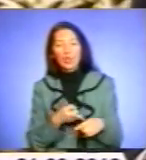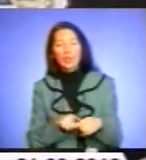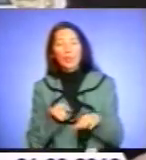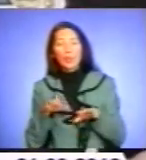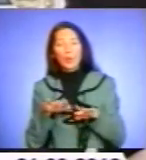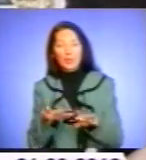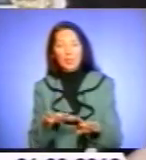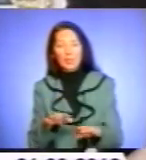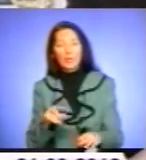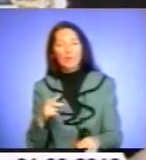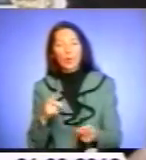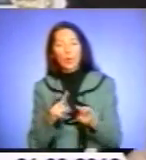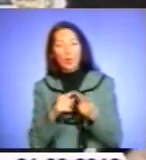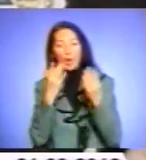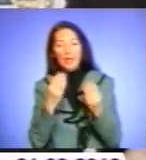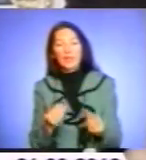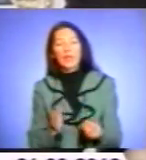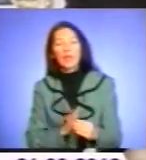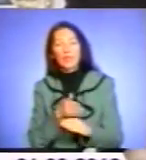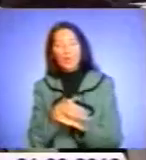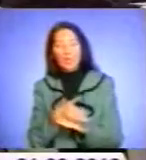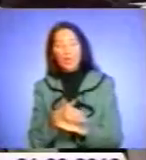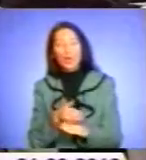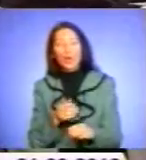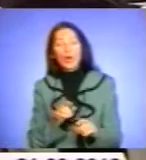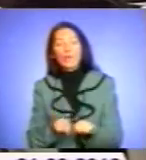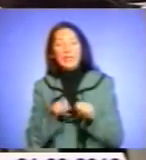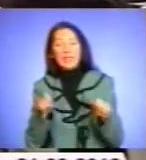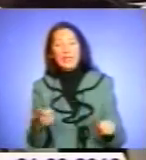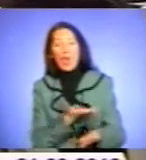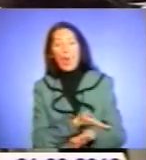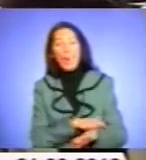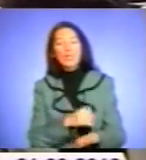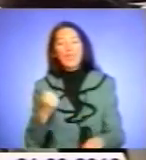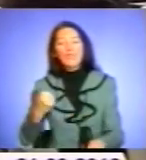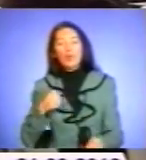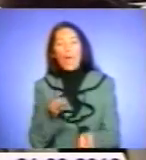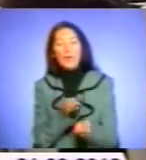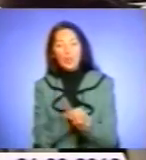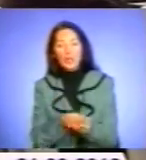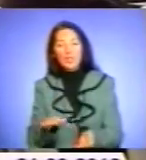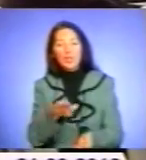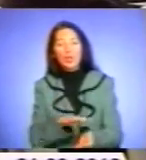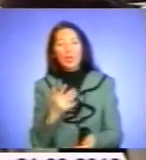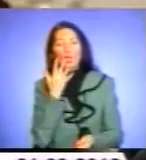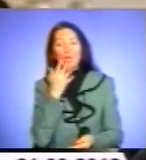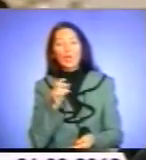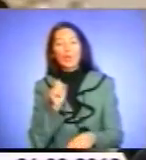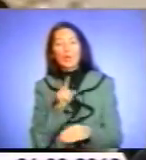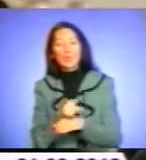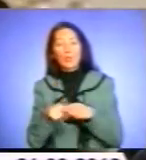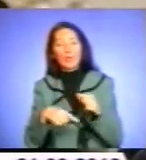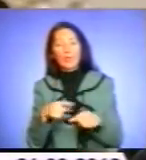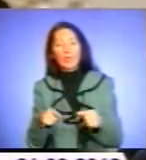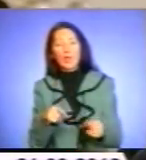процесі. У другий день візиту президента обох країн відкриють польське військове кладовище на території національно-культурного заповідника Биківнянські могили.